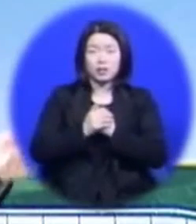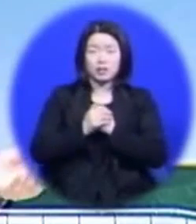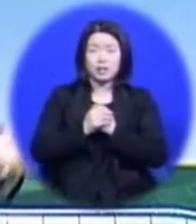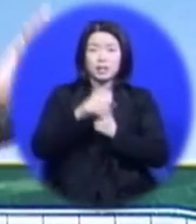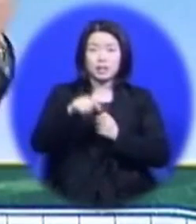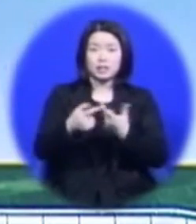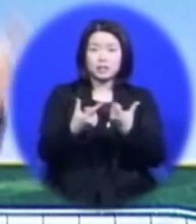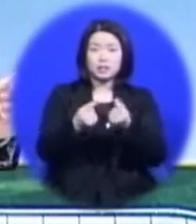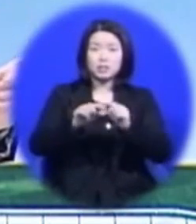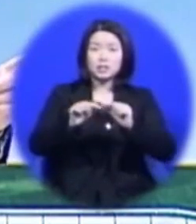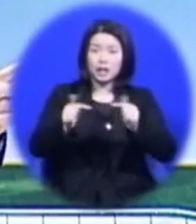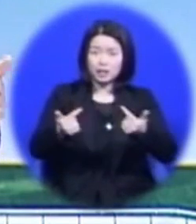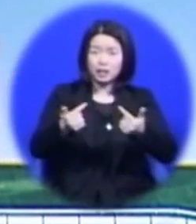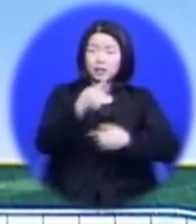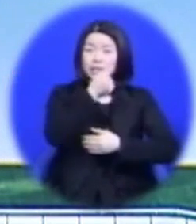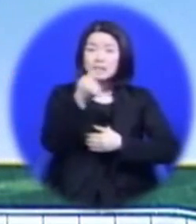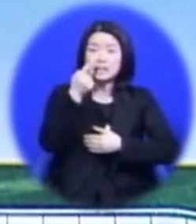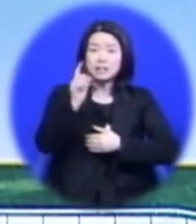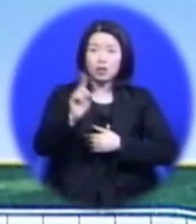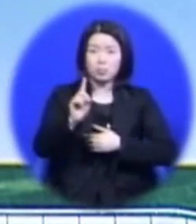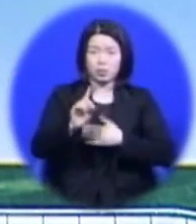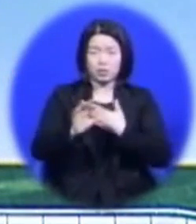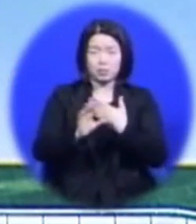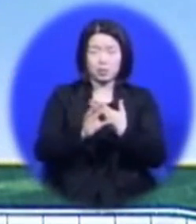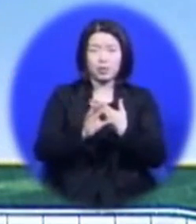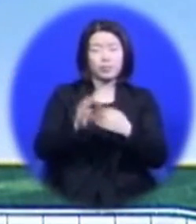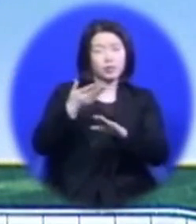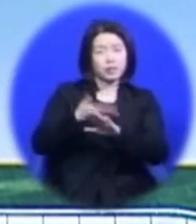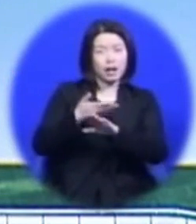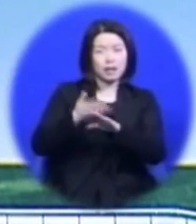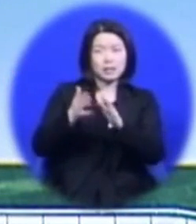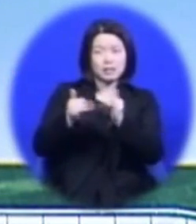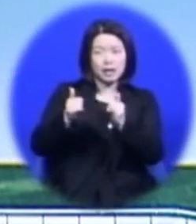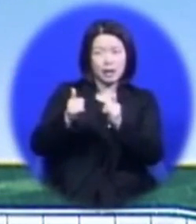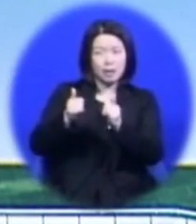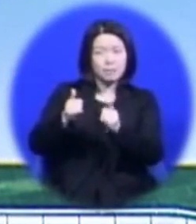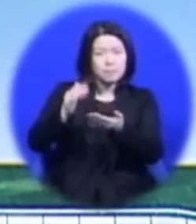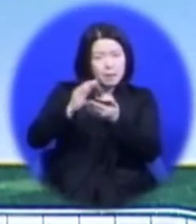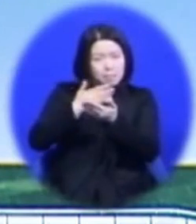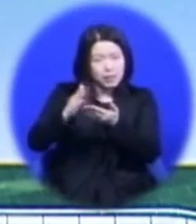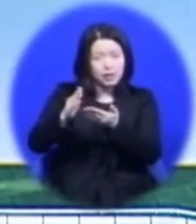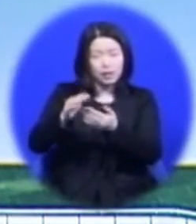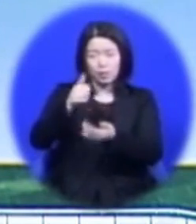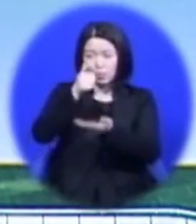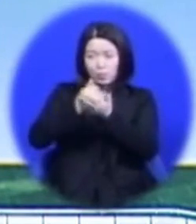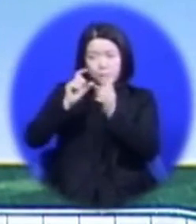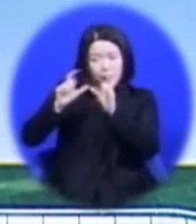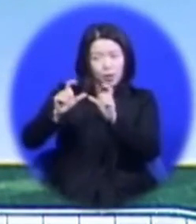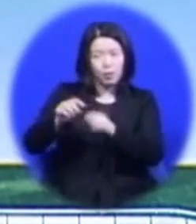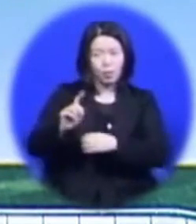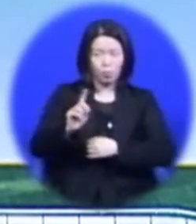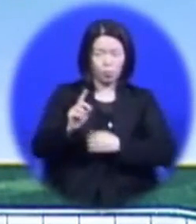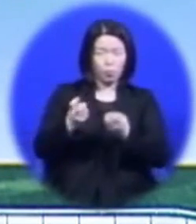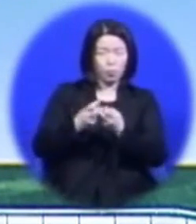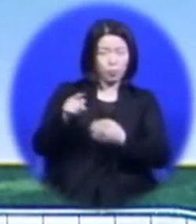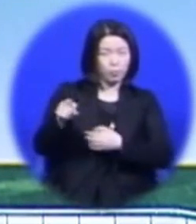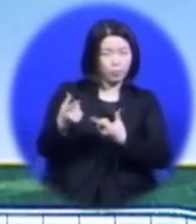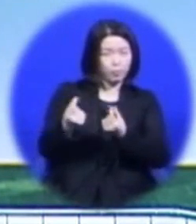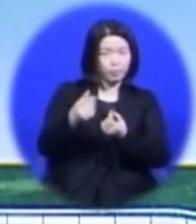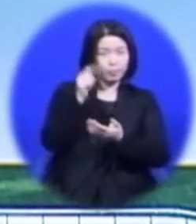그렇지 않다는 증거가 뭐냐면 남 판단하고 남 정죄하고 어떻게 저렇게 나쁜 사람이